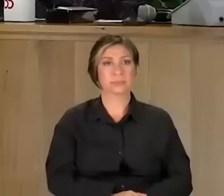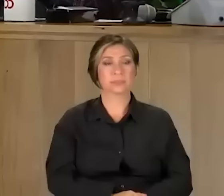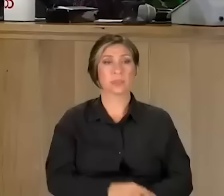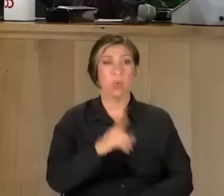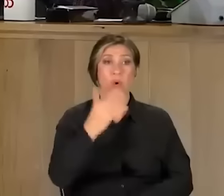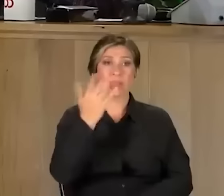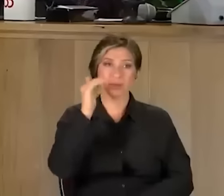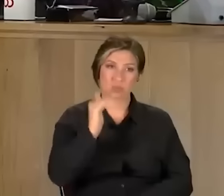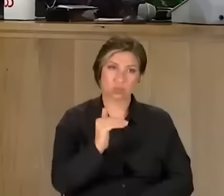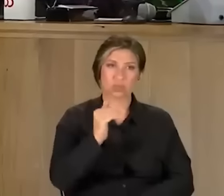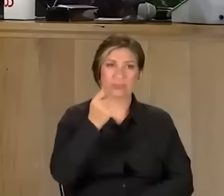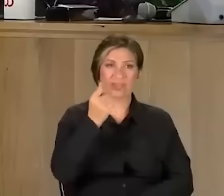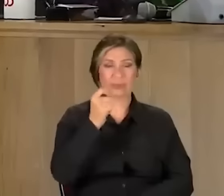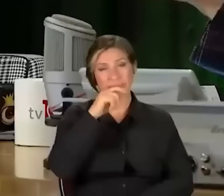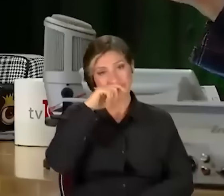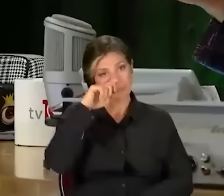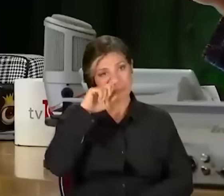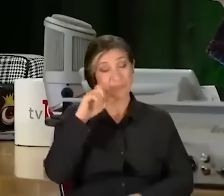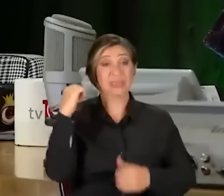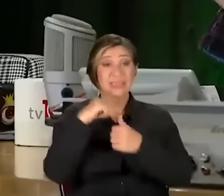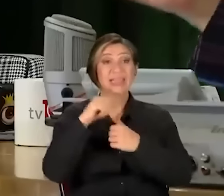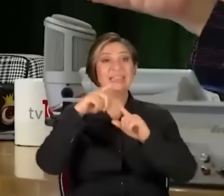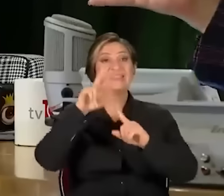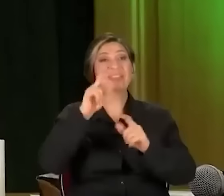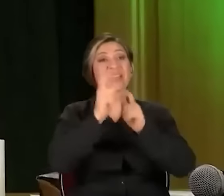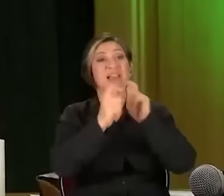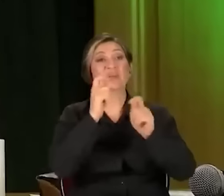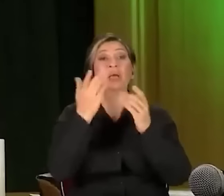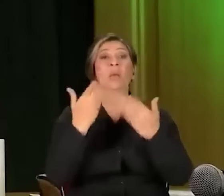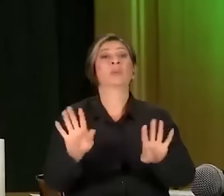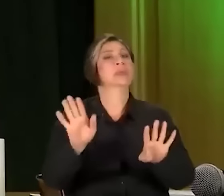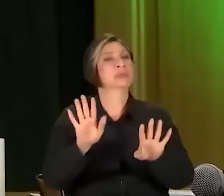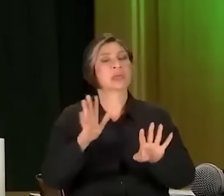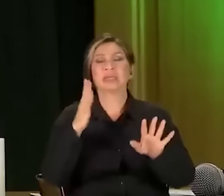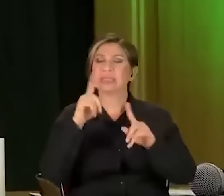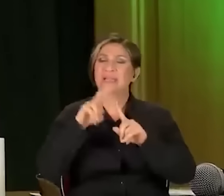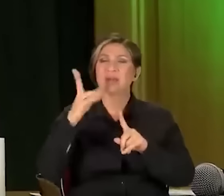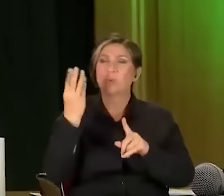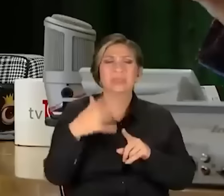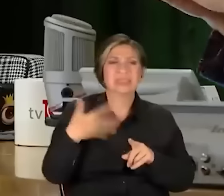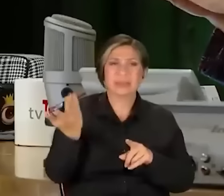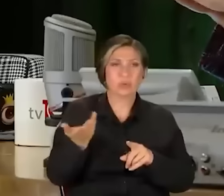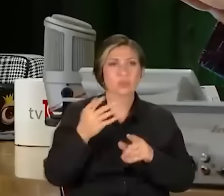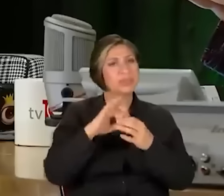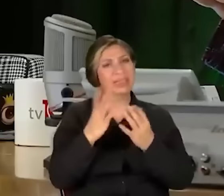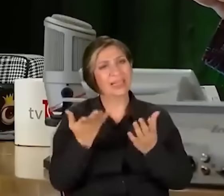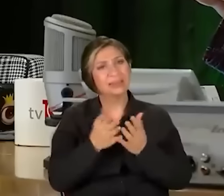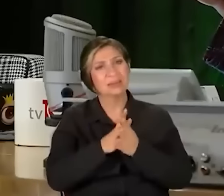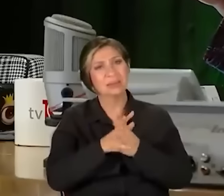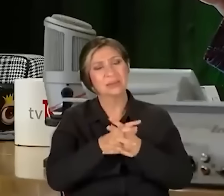Evet. O kadar düşük bir. Ve yine de mesela televizyonlardan gelen hiçbir teklifi kabul etmedin, hiçbir şekilde televizyonda olmak istemiyorsun. Bunun nedeni